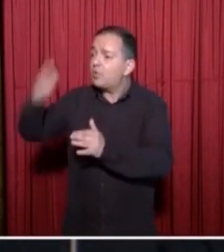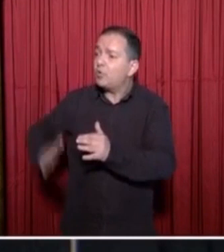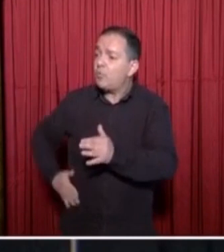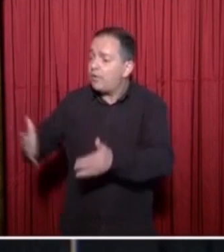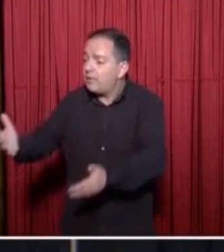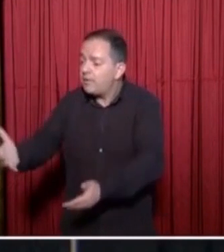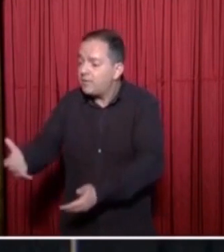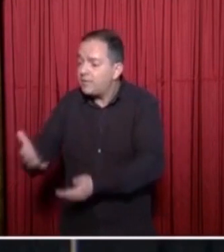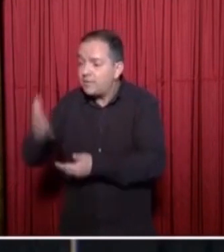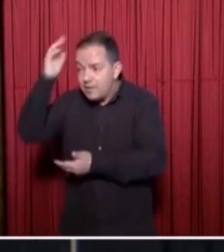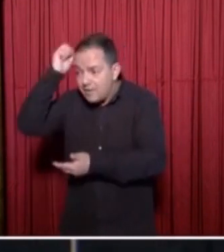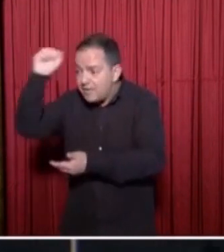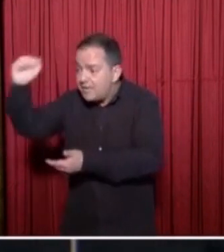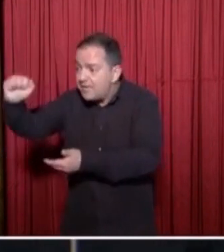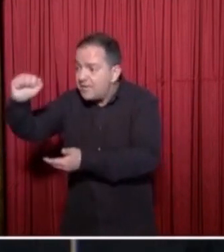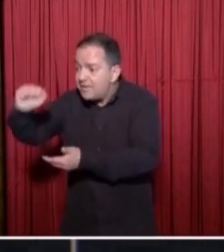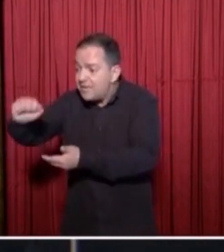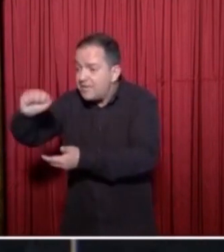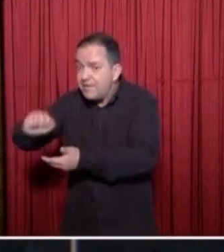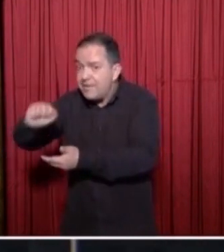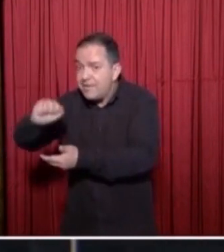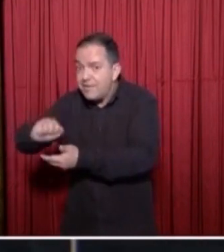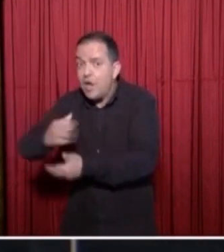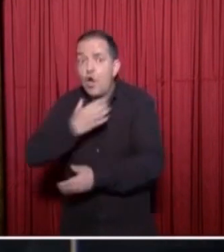δεσπότη, ήπλασεν οι ούδες τας